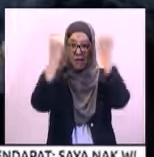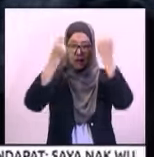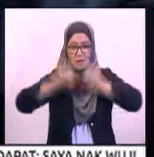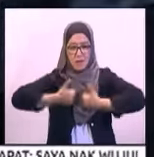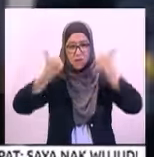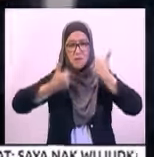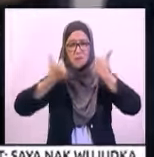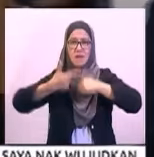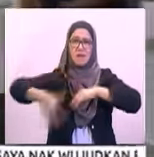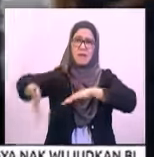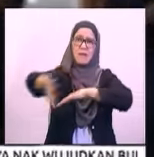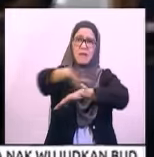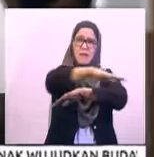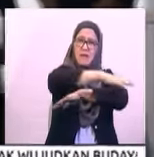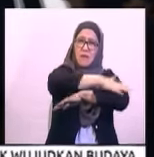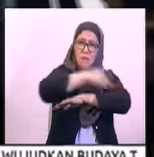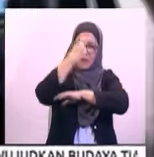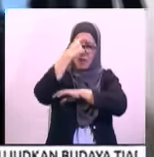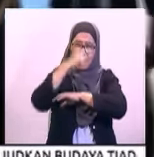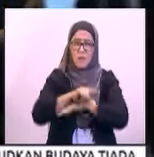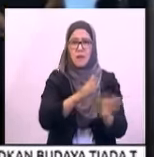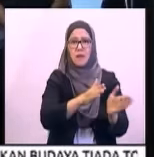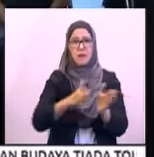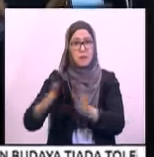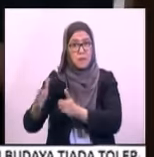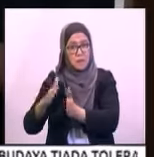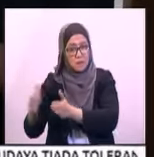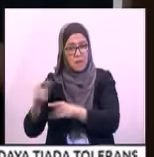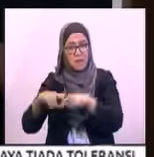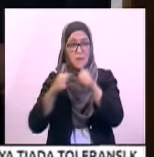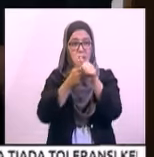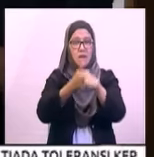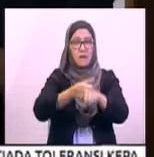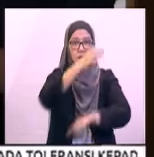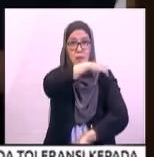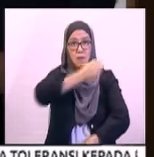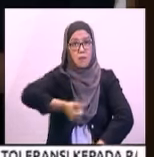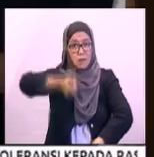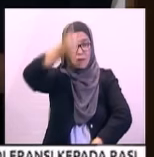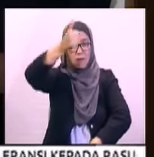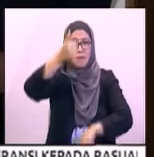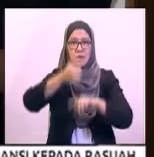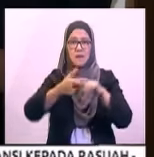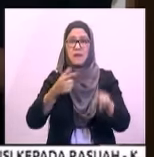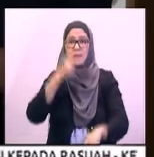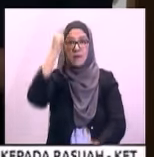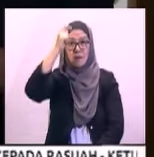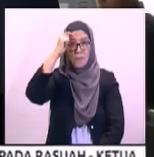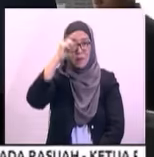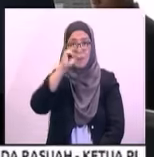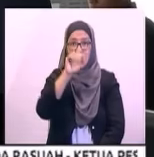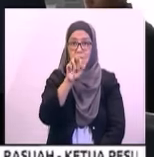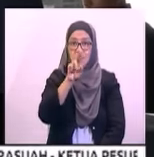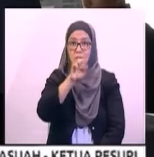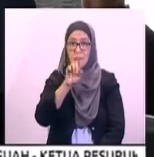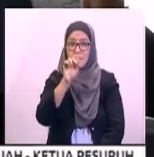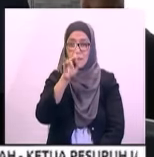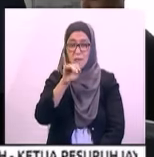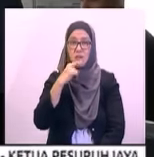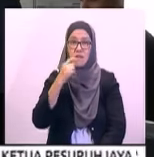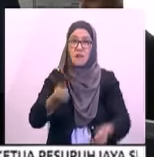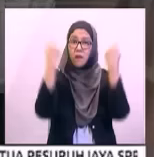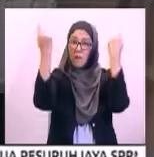ketika menjalankan operasi. Menurut pegawai pemerintah KM Malin, Letnan Komander Tuan Marzuki Mohamad, sambutan hari raya